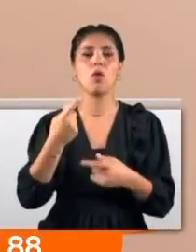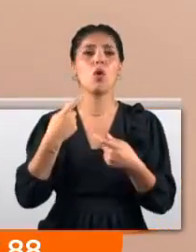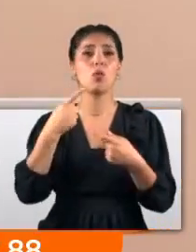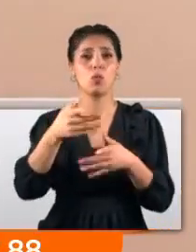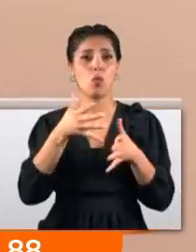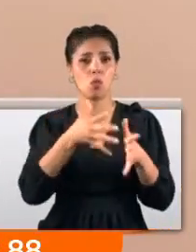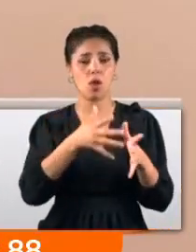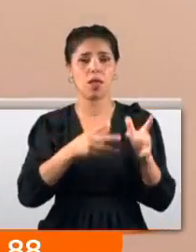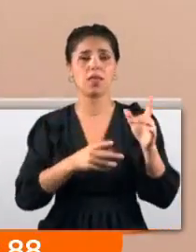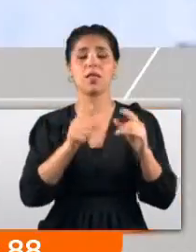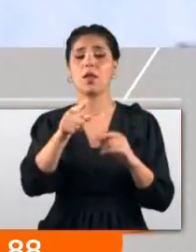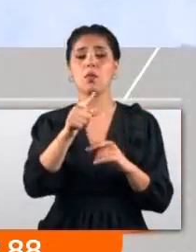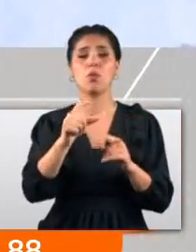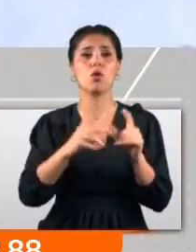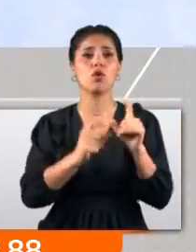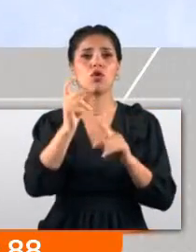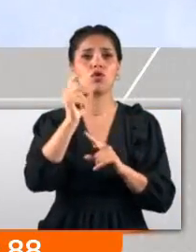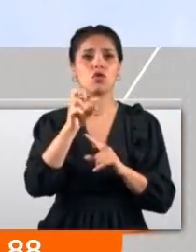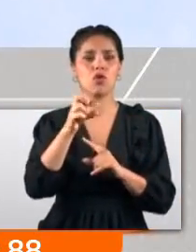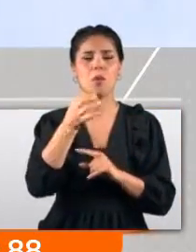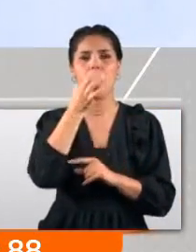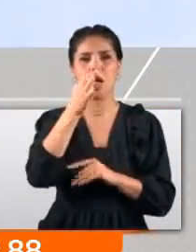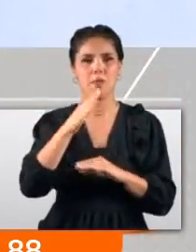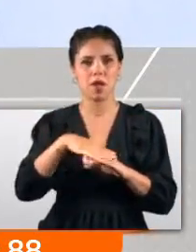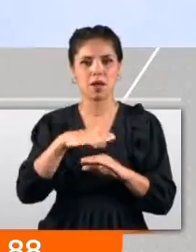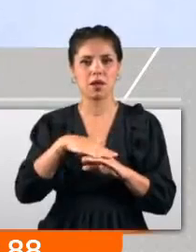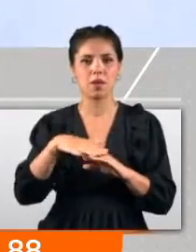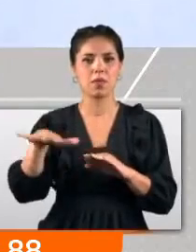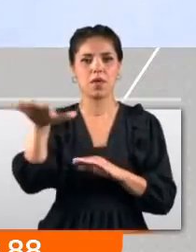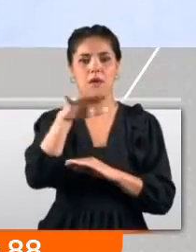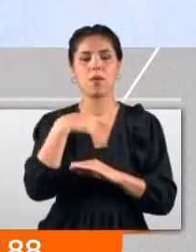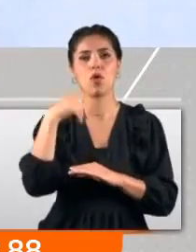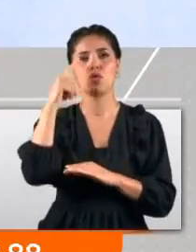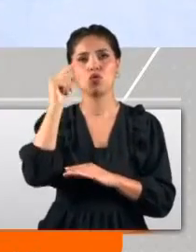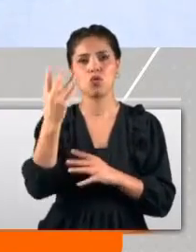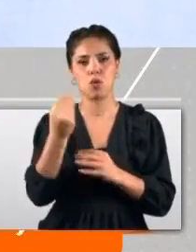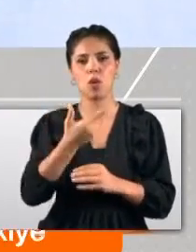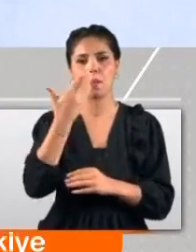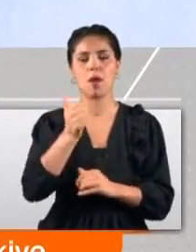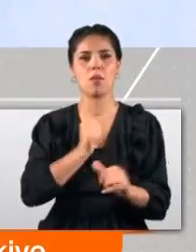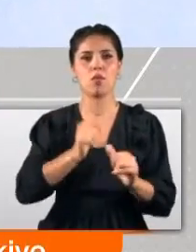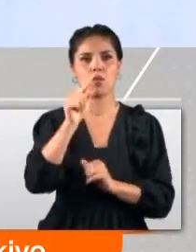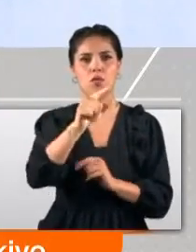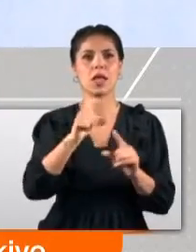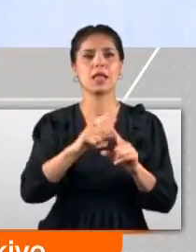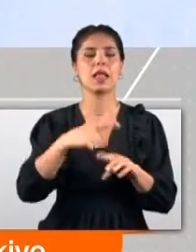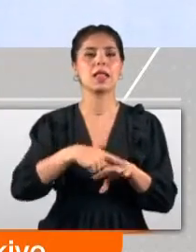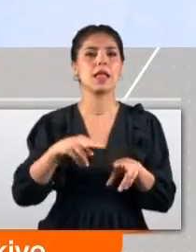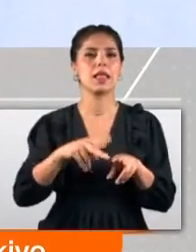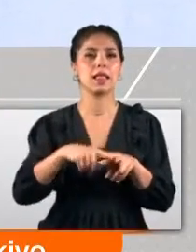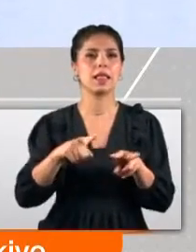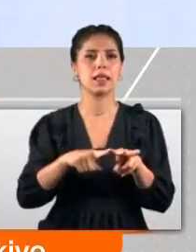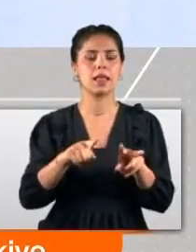haberini yaptırarak yatırımcı çekti. Bu dönem zarfı içerisinde aslında ben şüphelendim. Konuyu Marmara Üniversitesi dekanı